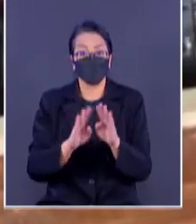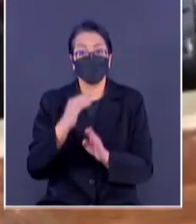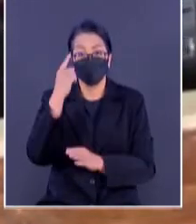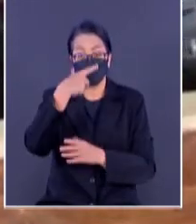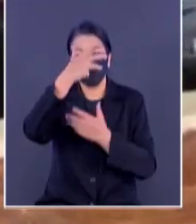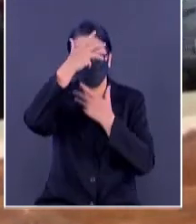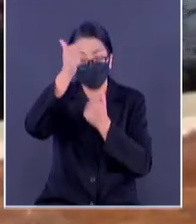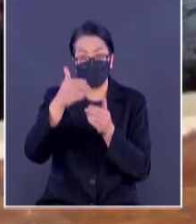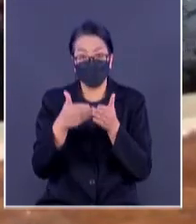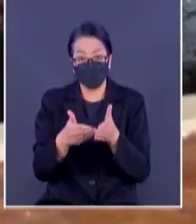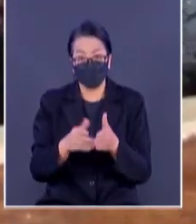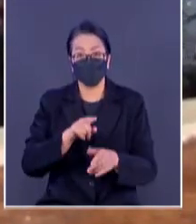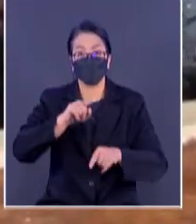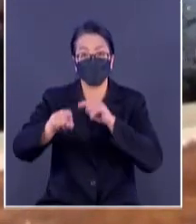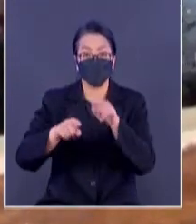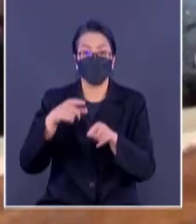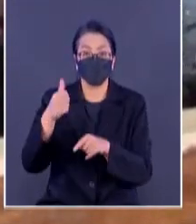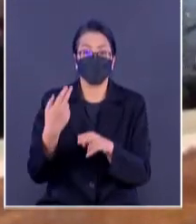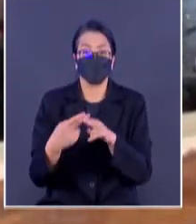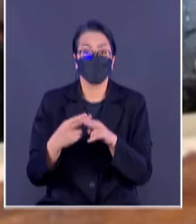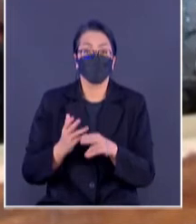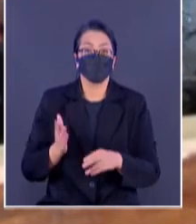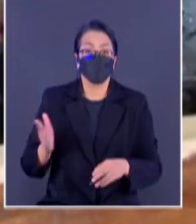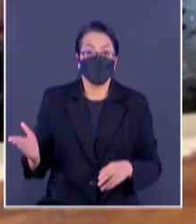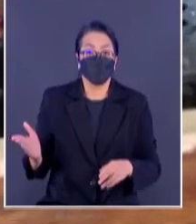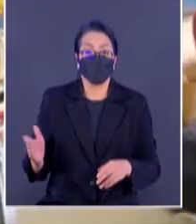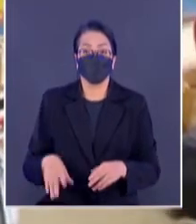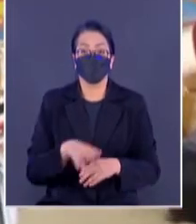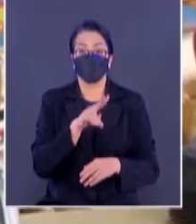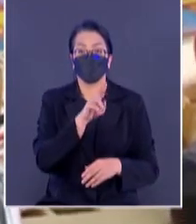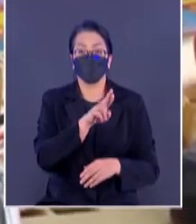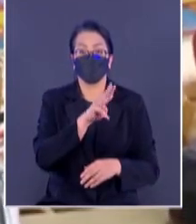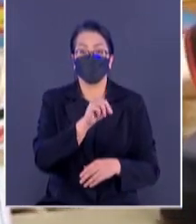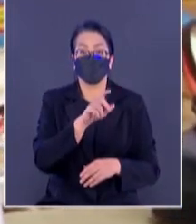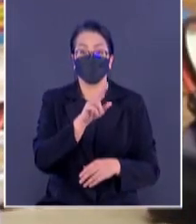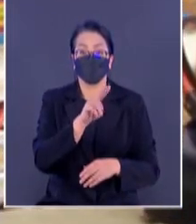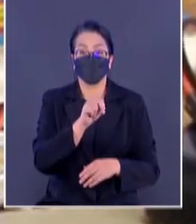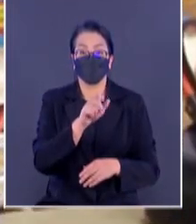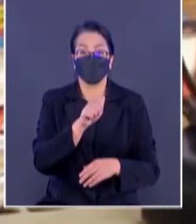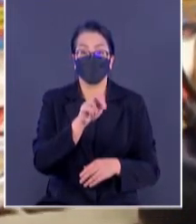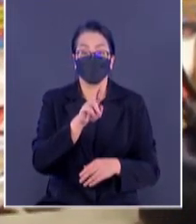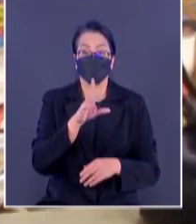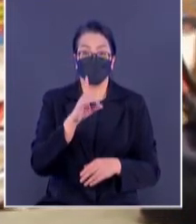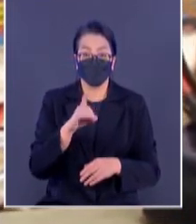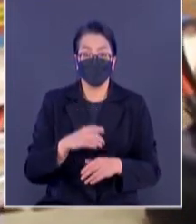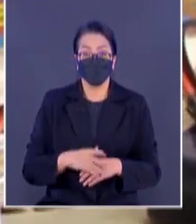สามารถที่จะไปสั่งซื้อผ่าน Facebook ส่วนตัวได้นะคะที่อำนาจต้นดีค่ะ เรือ